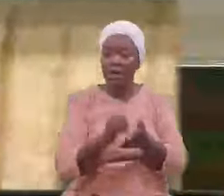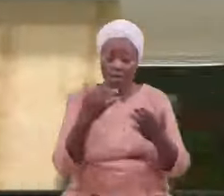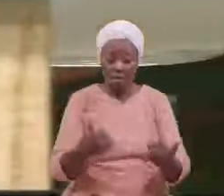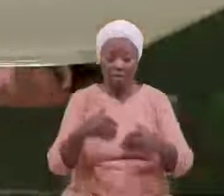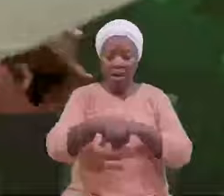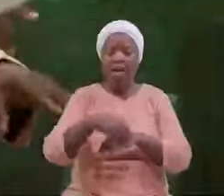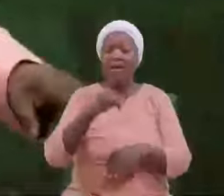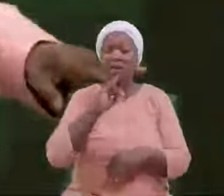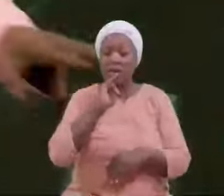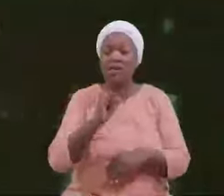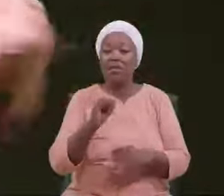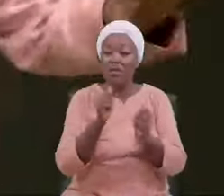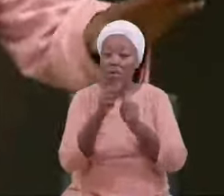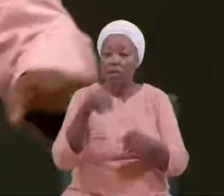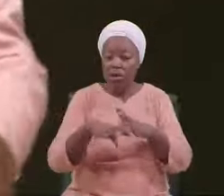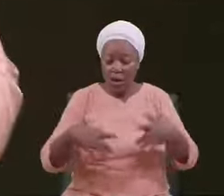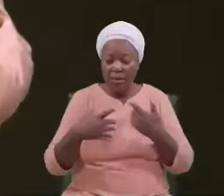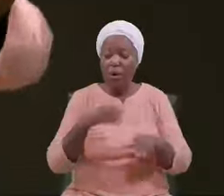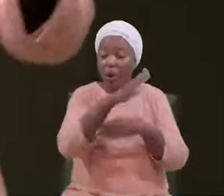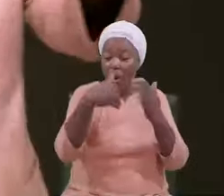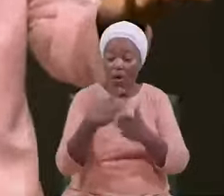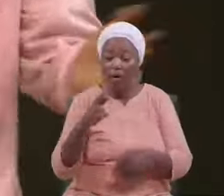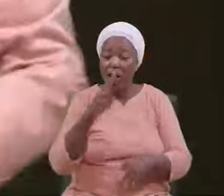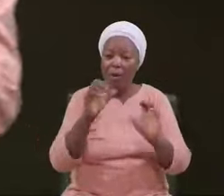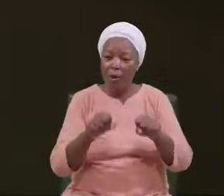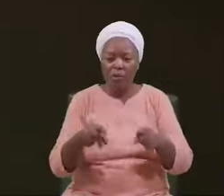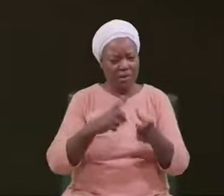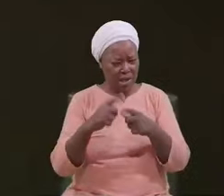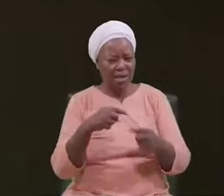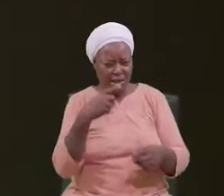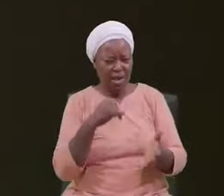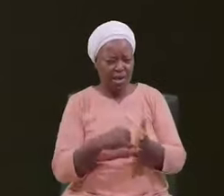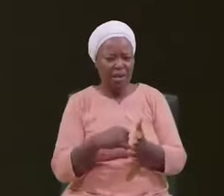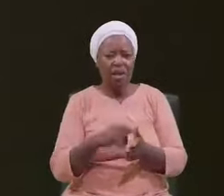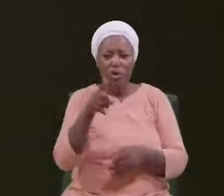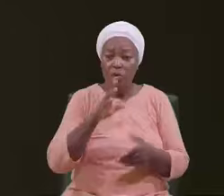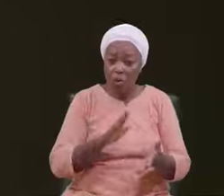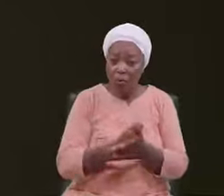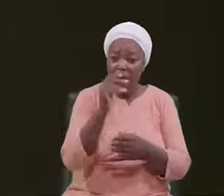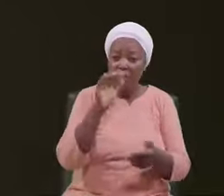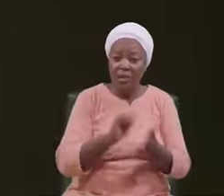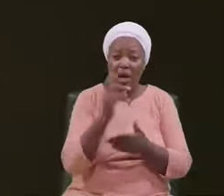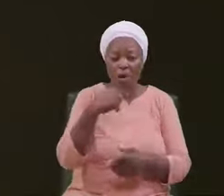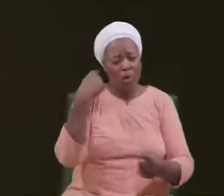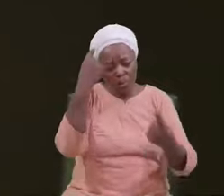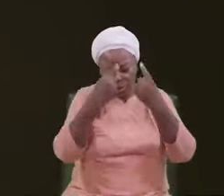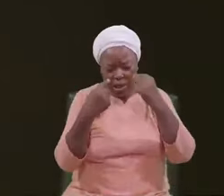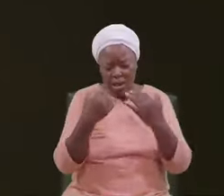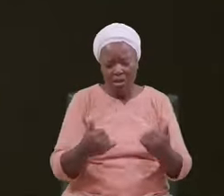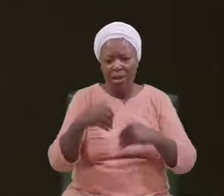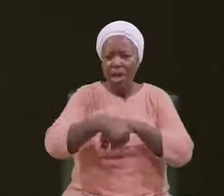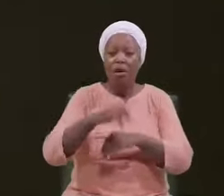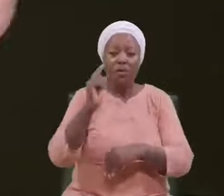dans votre vie, à vous, tout est possible. Déclarez cela. Vous croyez que votre souci ce soir sera